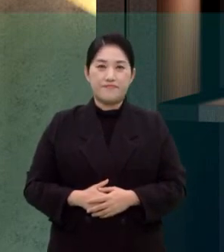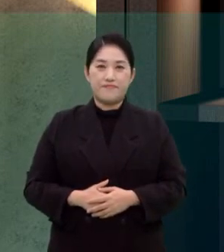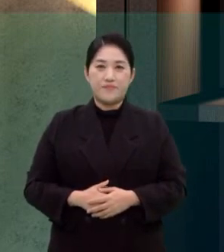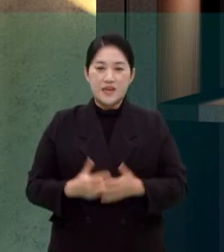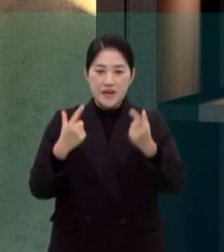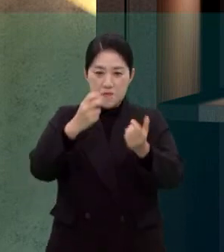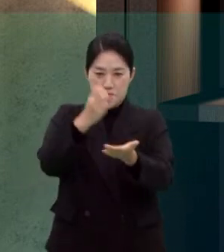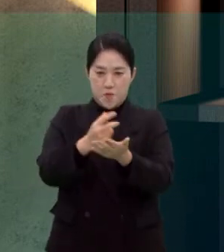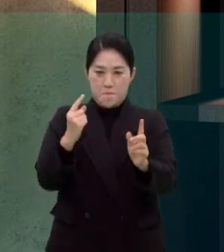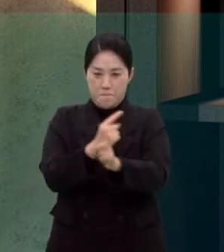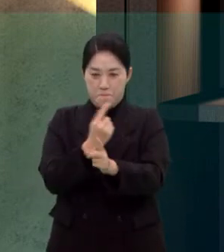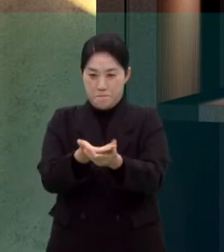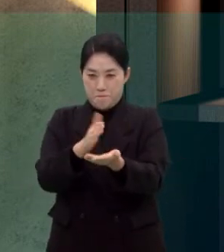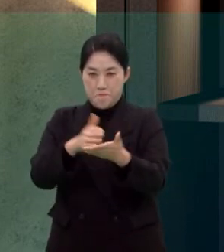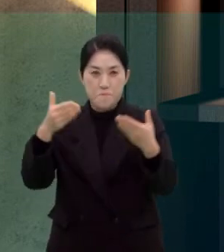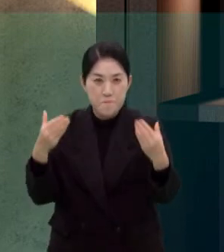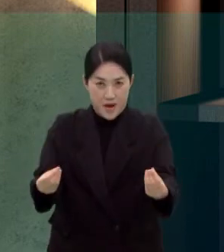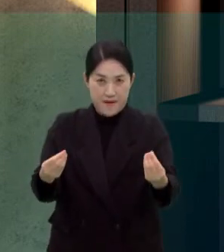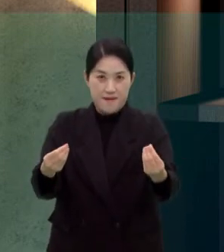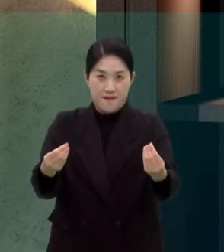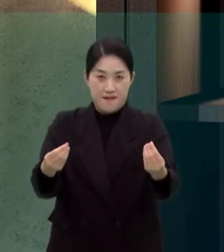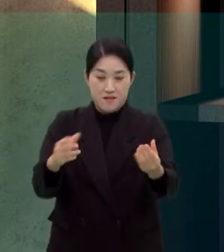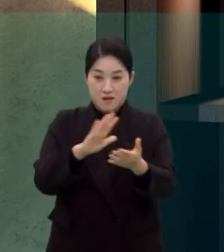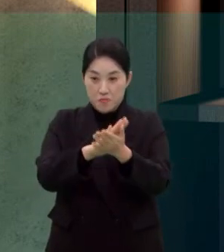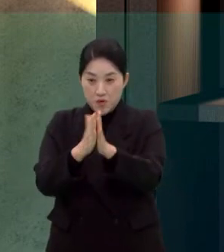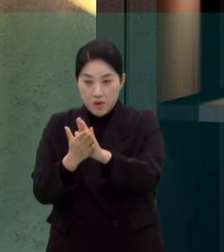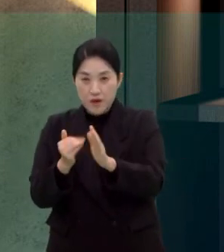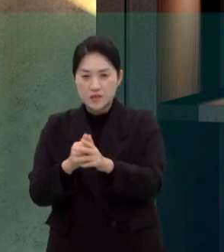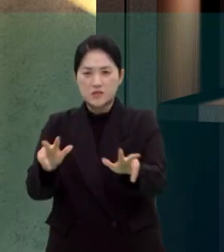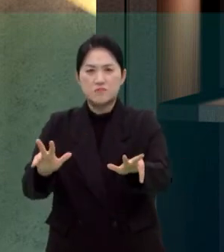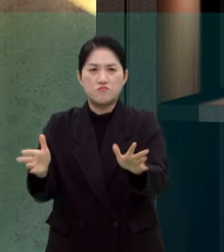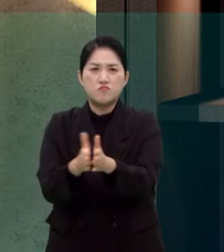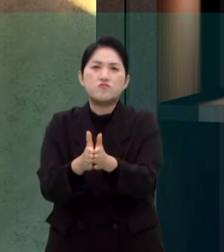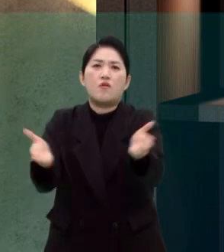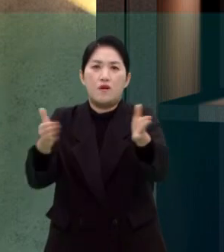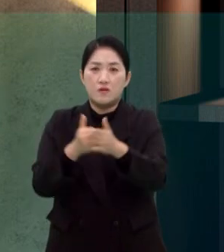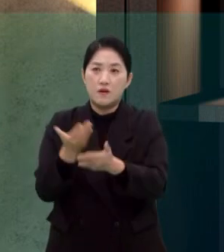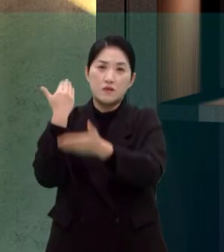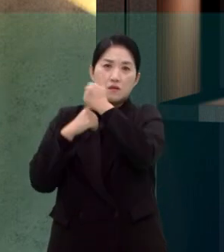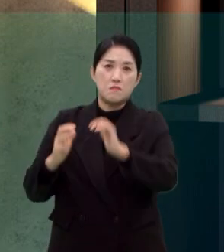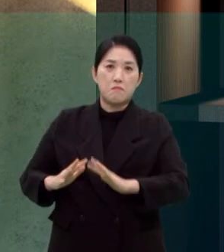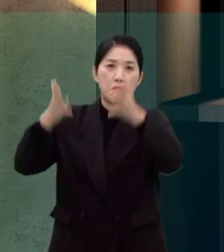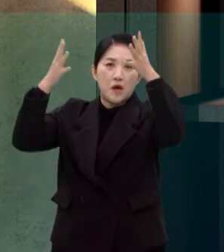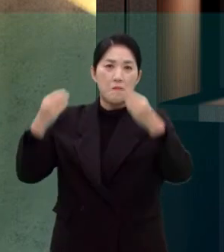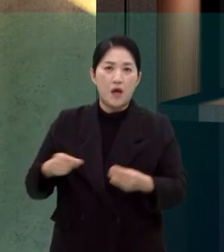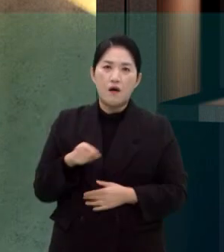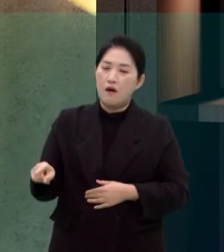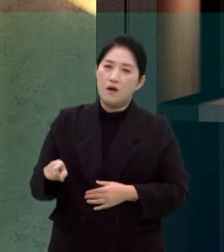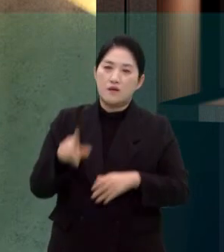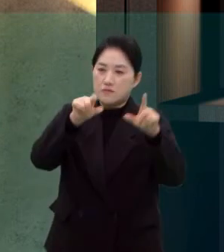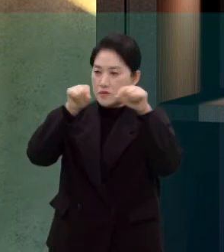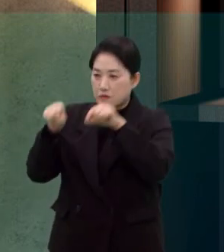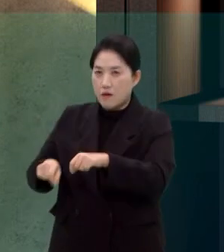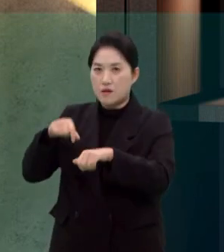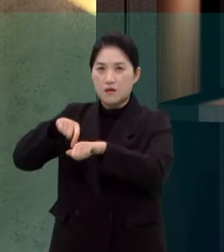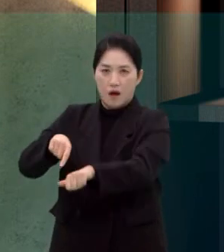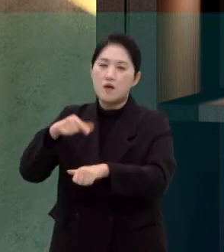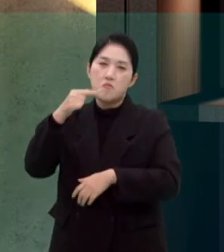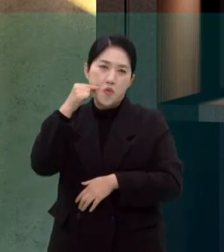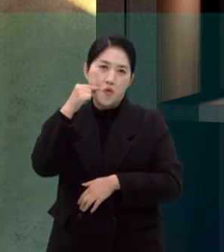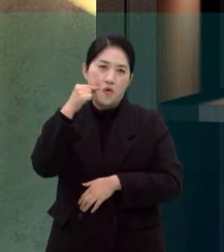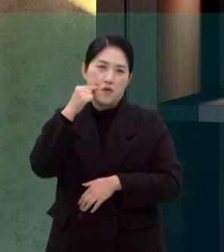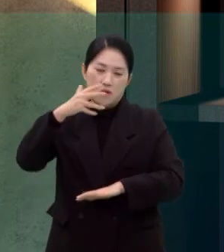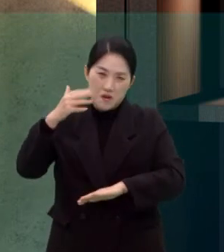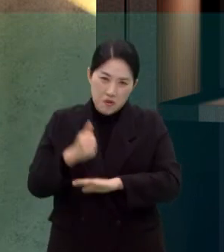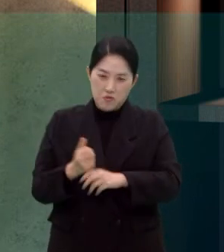이러한 법 개정에 따른 변화가 이전에 지어진 대상에는 소급 적용되지 않아 또다시 큰 희생을